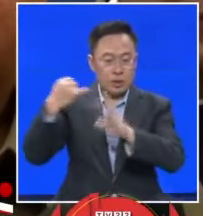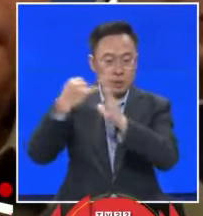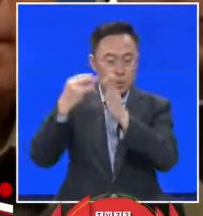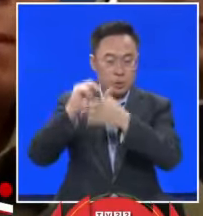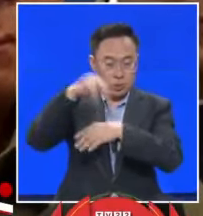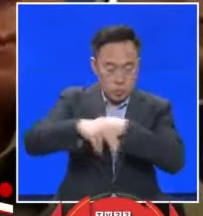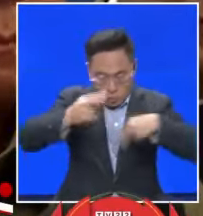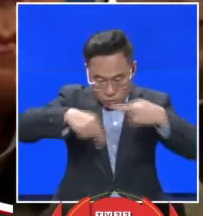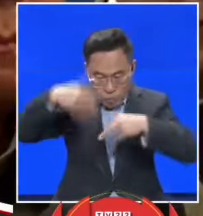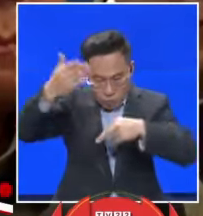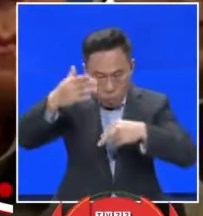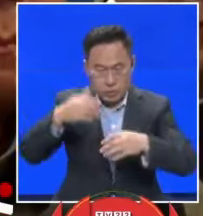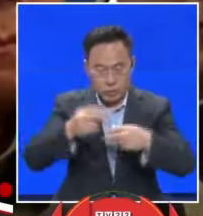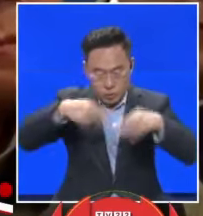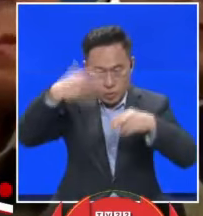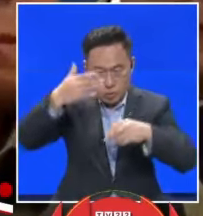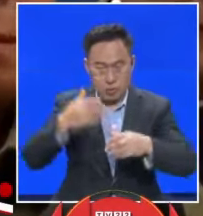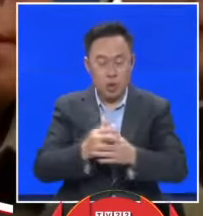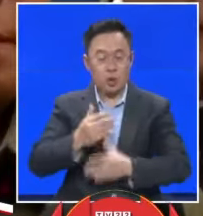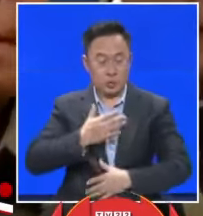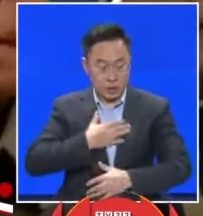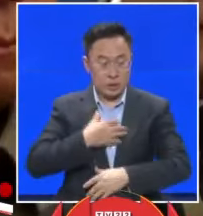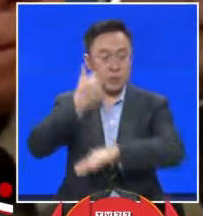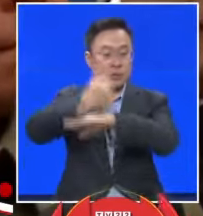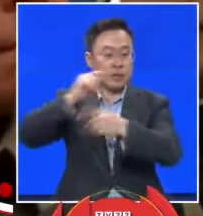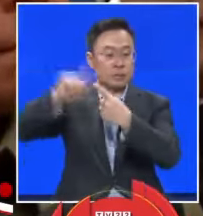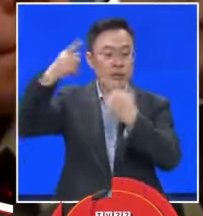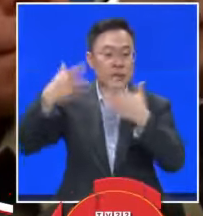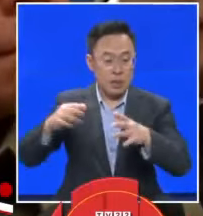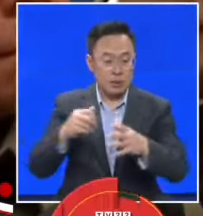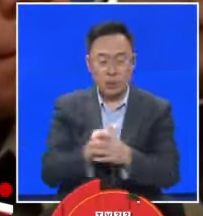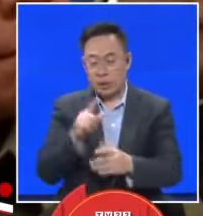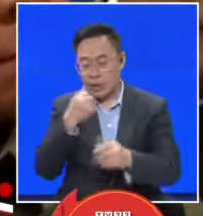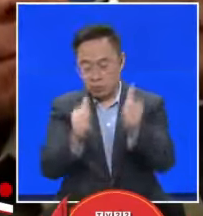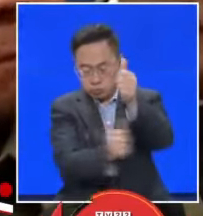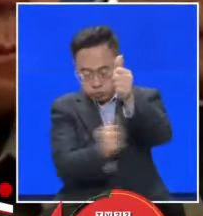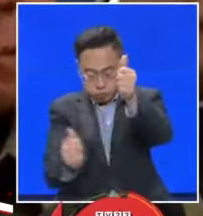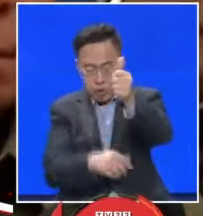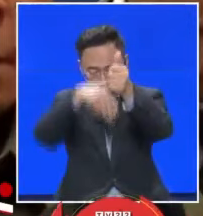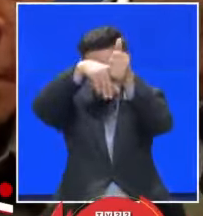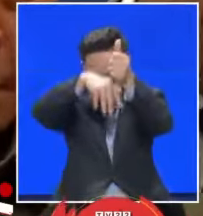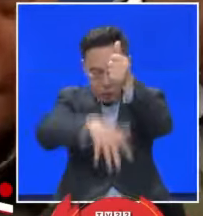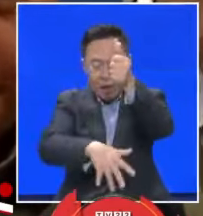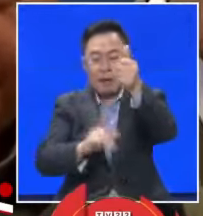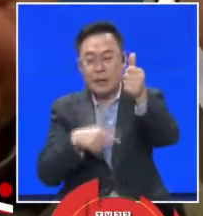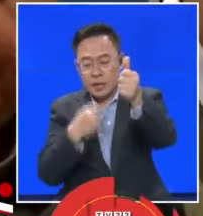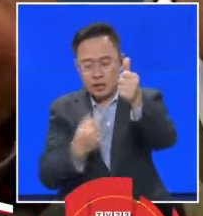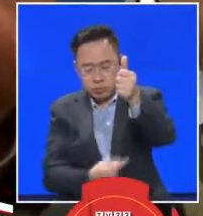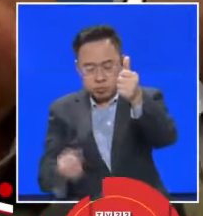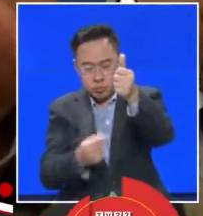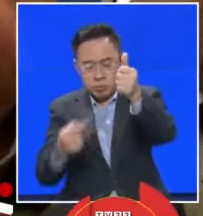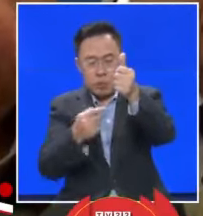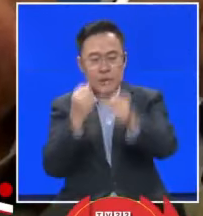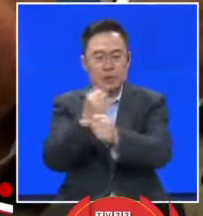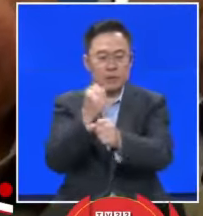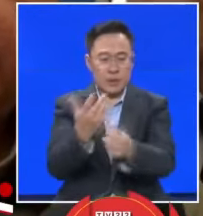อันนี้พี่ไม่รู้หรอกตำรวจ 200,000 กว่าคนจะรู้ทุกคนไม่ได้เดี๋ยวให้เขาแต่เนี่ยถ้ามีพฤติกรรมอย่างนี้เราก็ไม่เอาไว้นิ้วไหลนิ้วไหนร้ายก็ตัดห